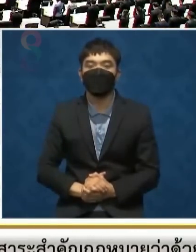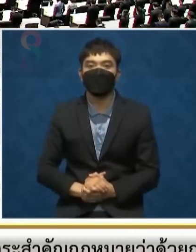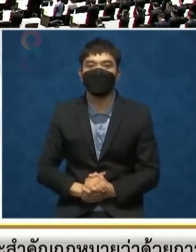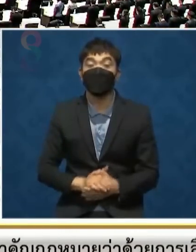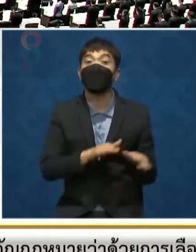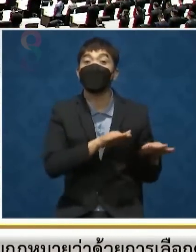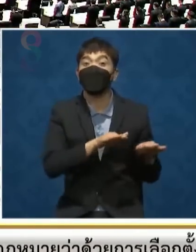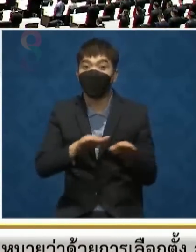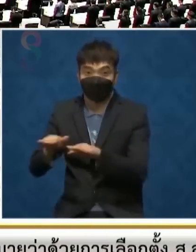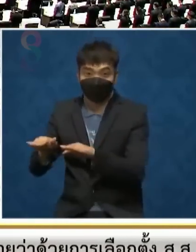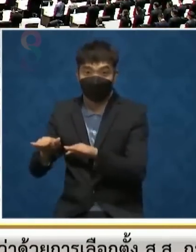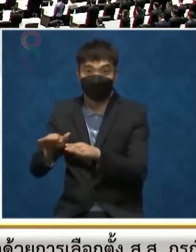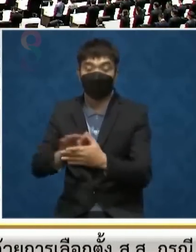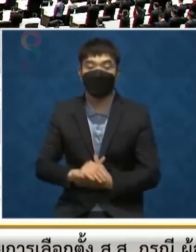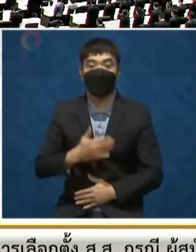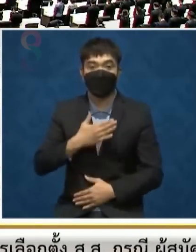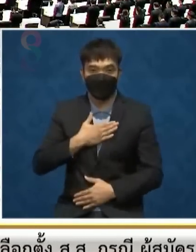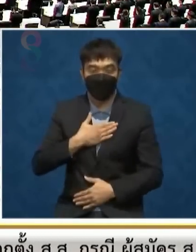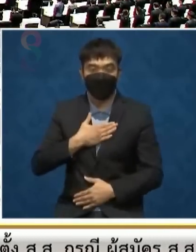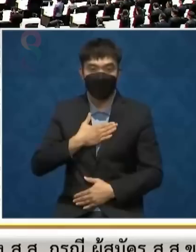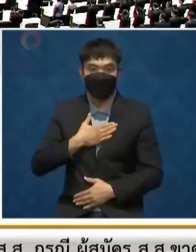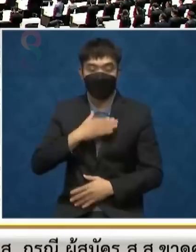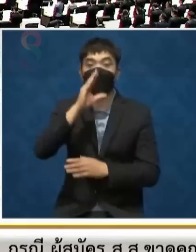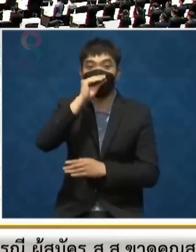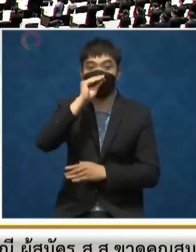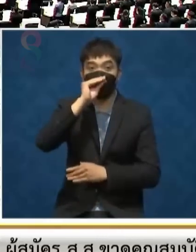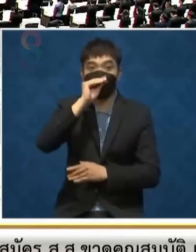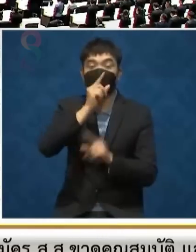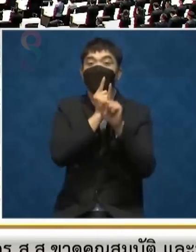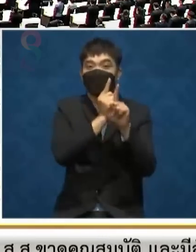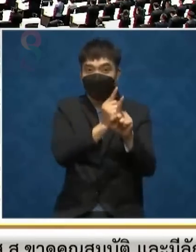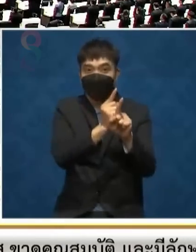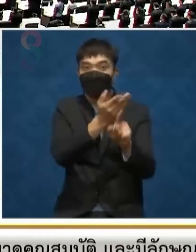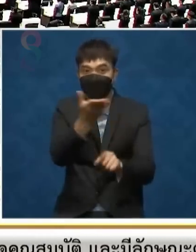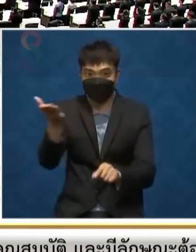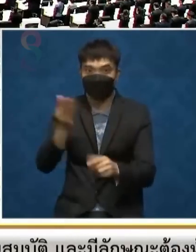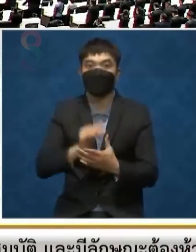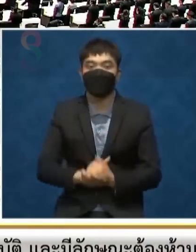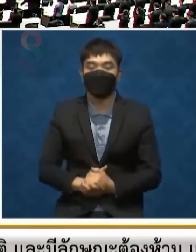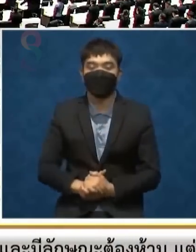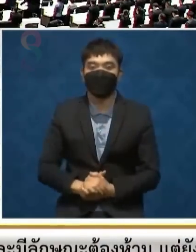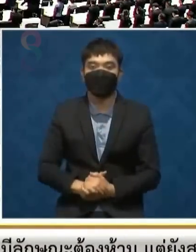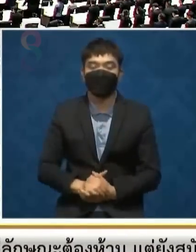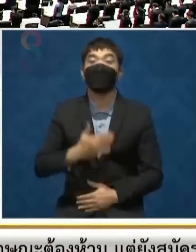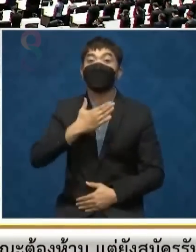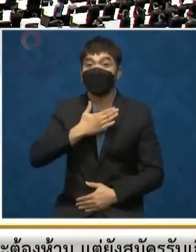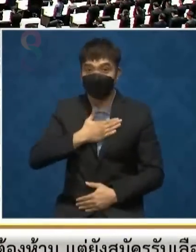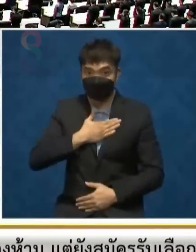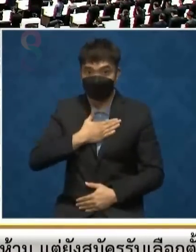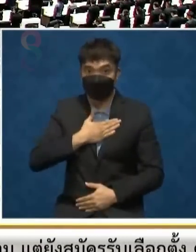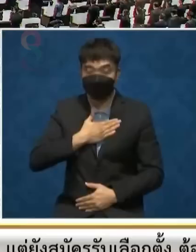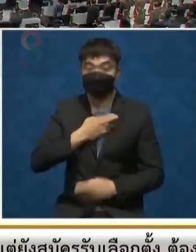เมื่อพร้อมแล้วของขอนำท่านปฏิญาณตนนะครับข้าพเจ้า